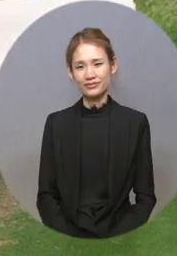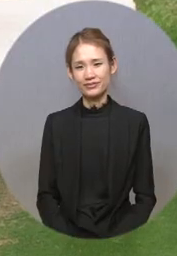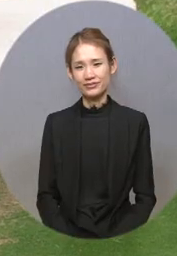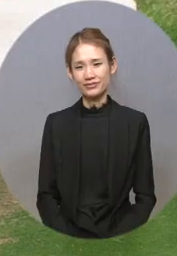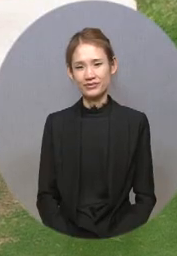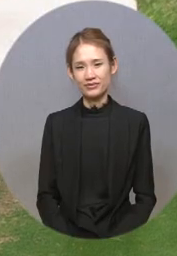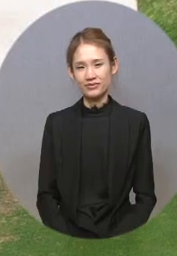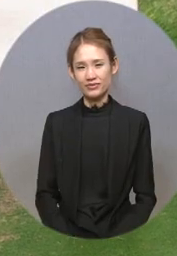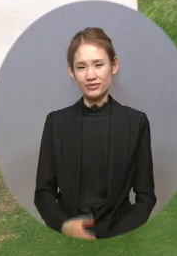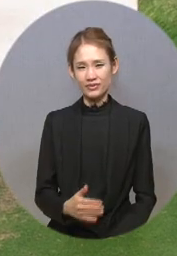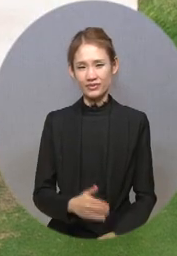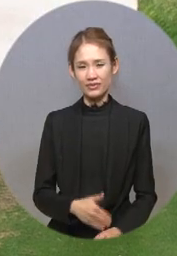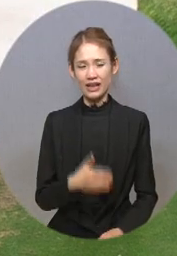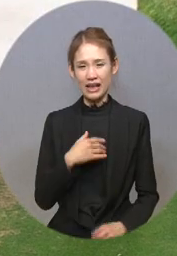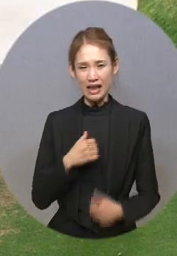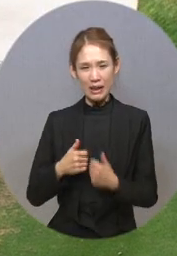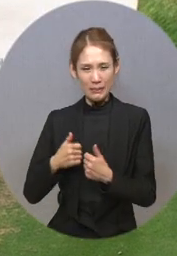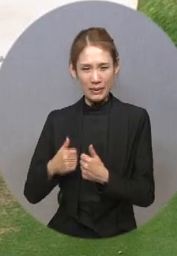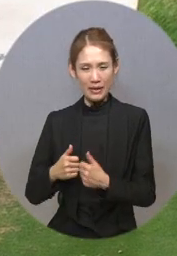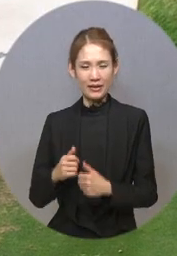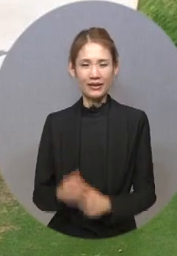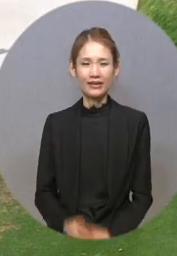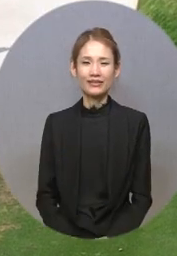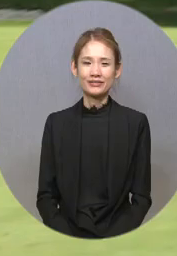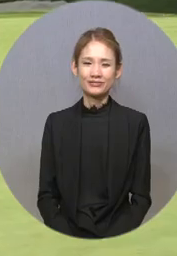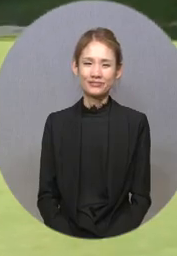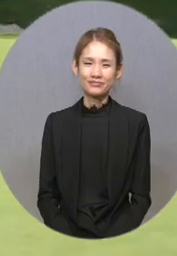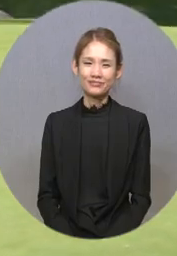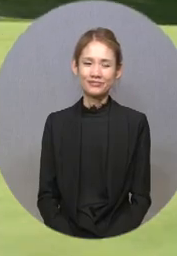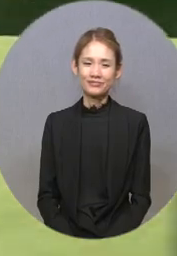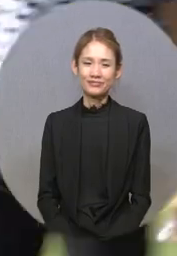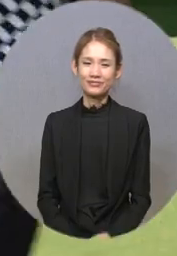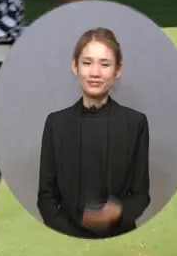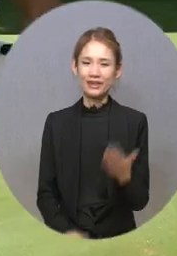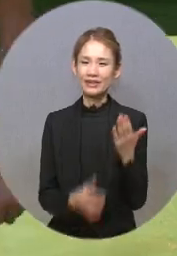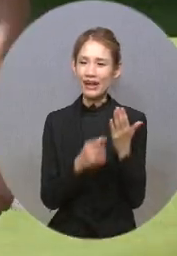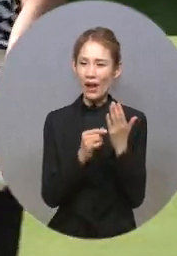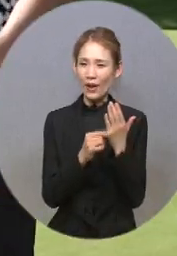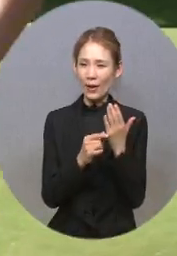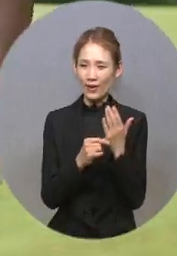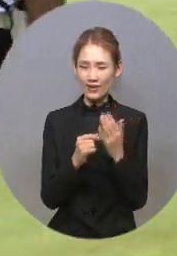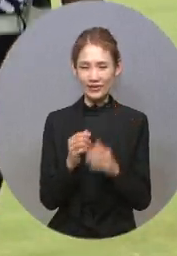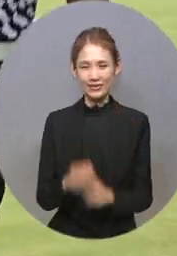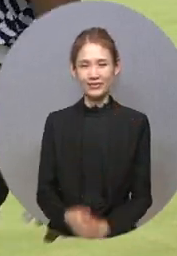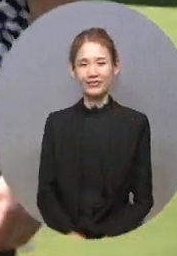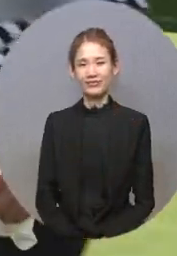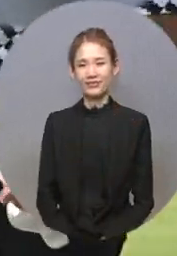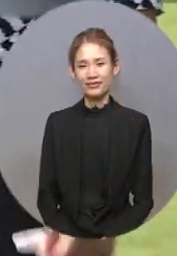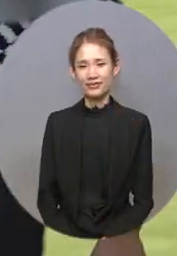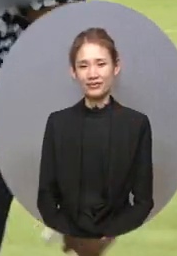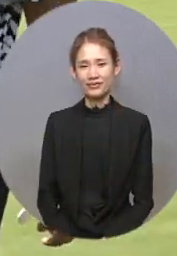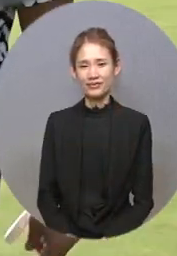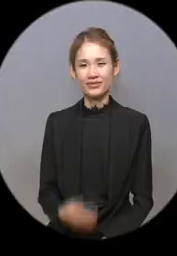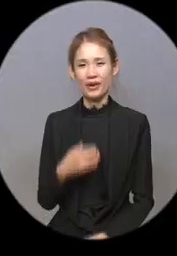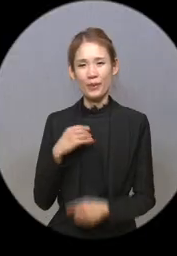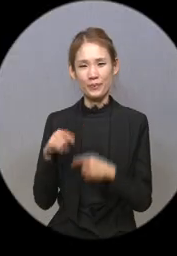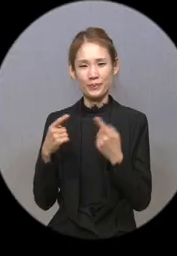후반에 오빠 나랑 피튀기 했는데. 너 나랑 현찰로 하자. 나도 껴줘.